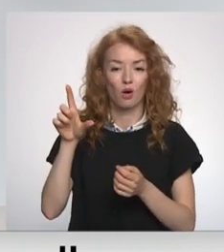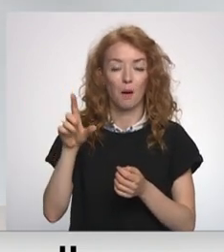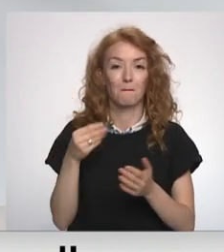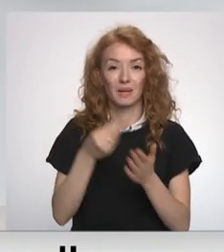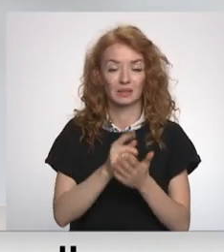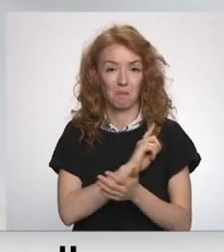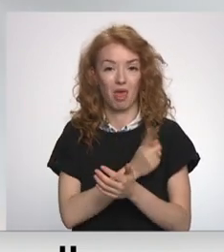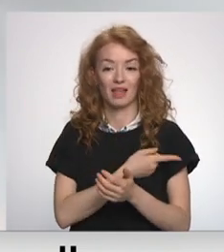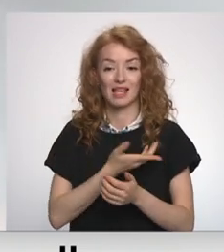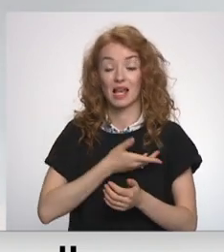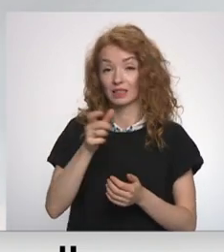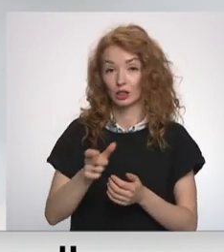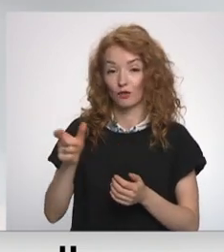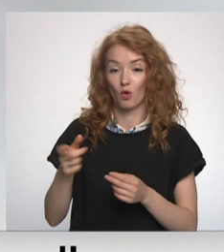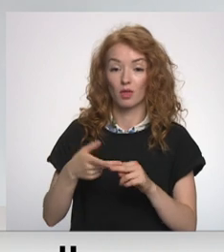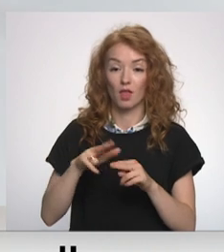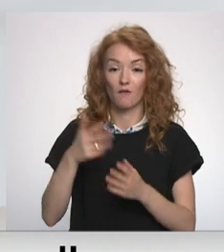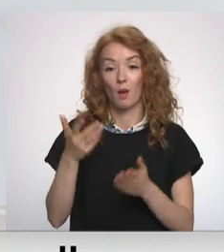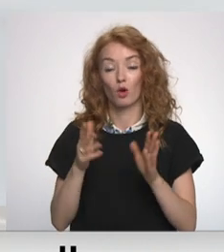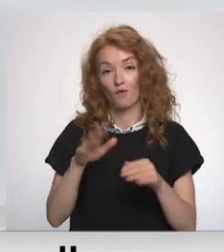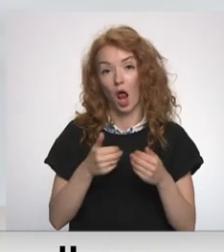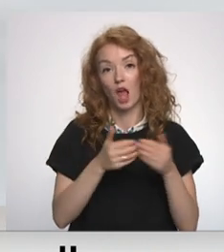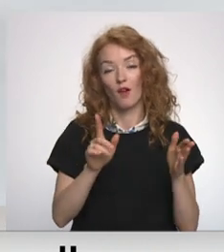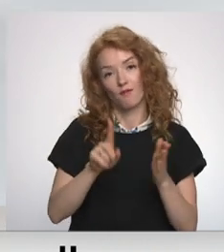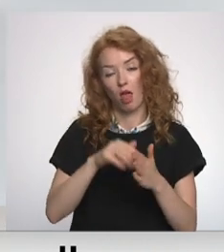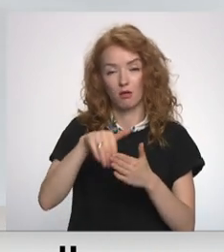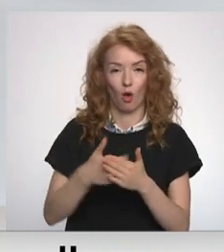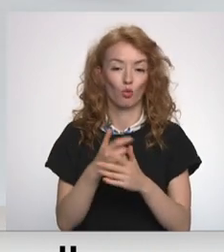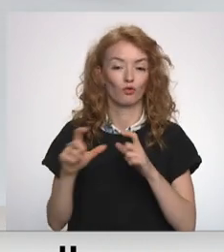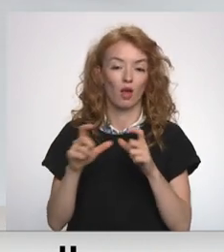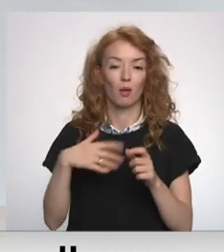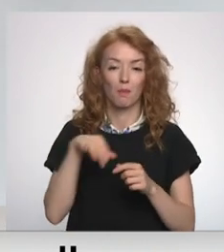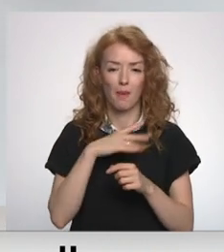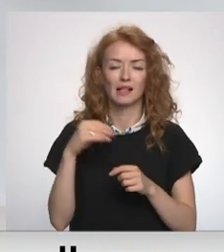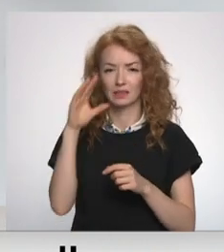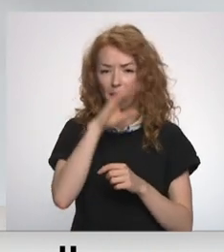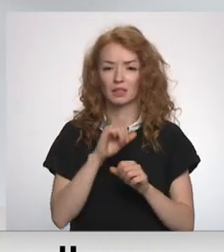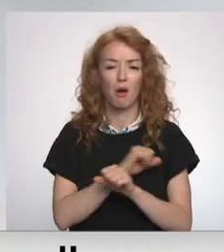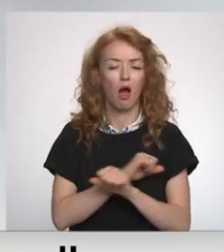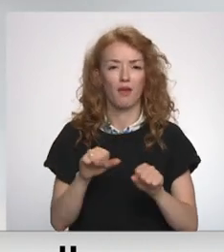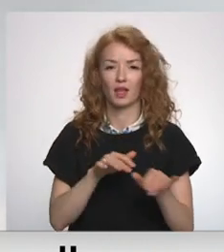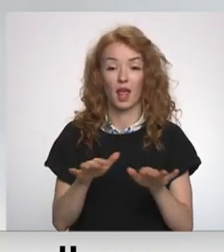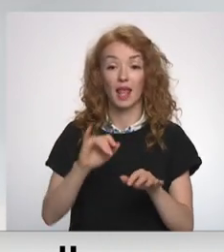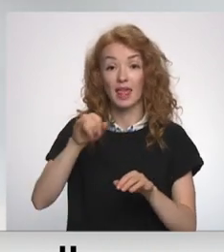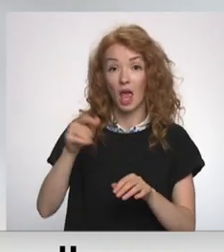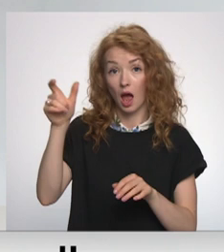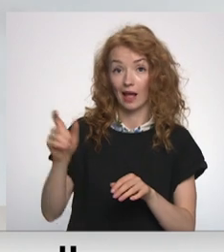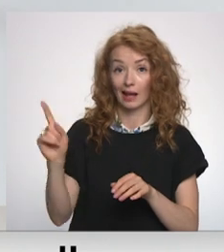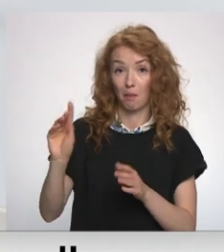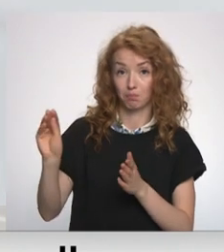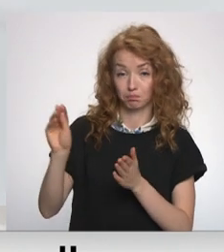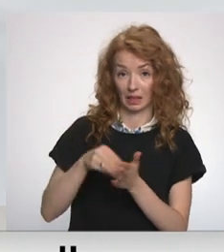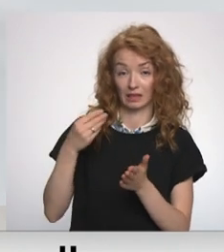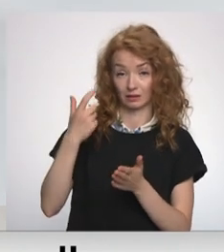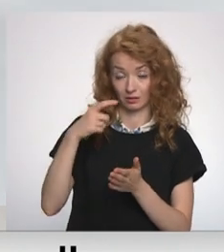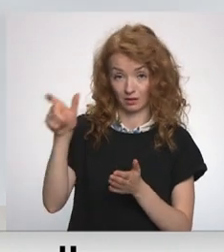iedzīvotājiem, saprotams, ka varētu vērties gan viens veikals, gan divi. Mēs spēsim ātri reaģēt. Ja ir pircējs, tad veikalnieks uzreiz